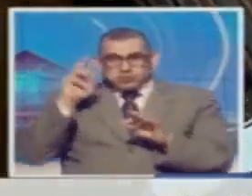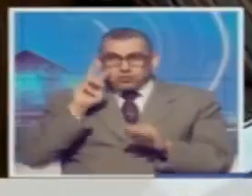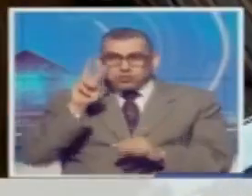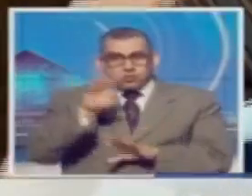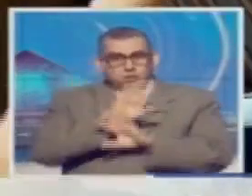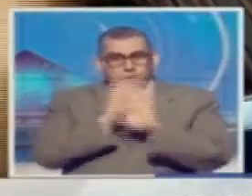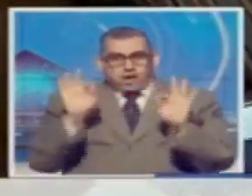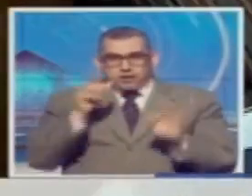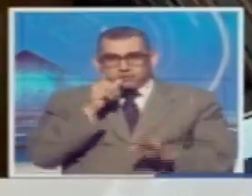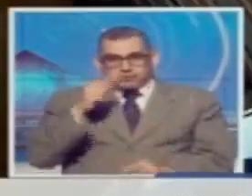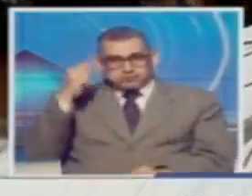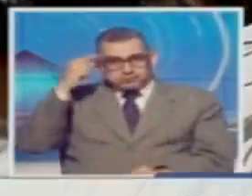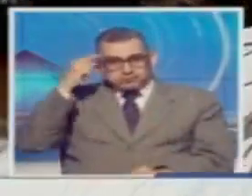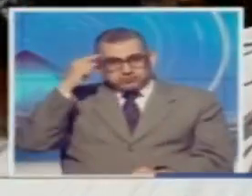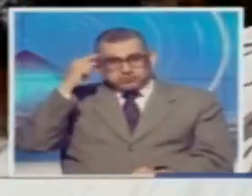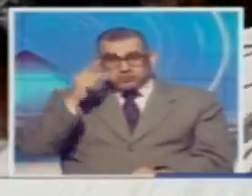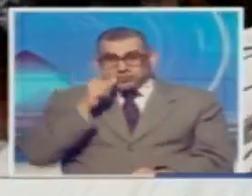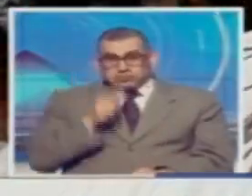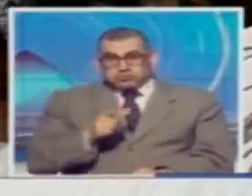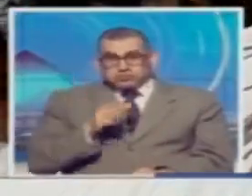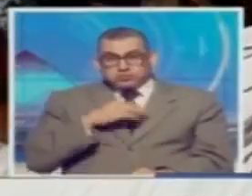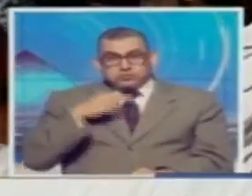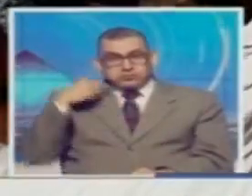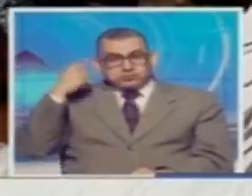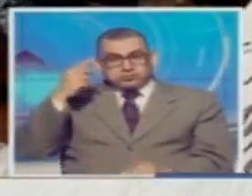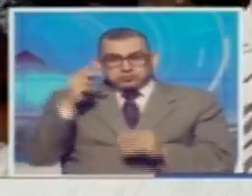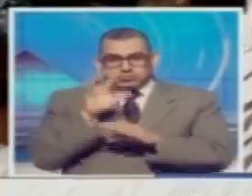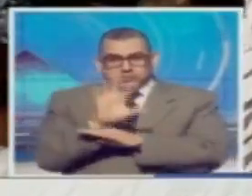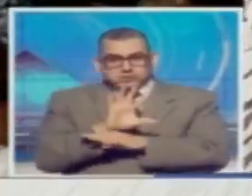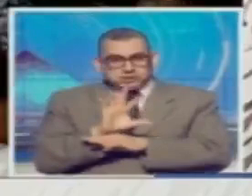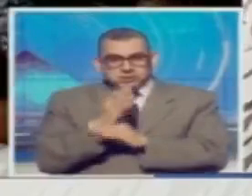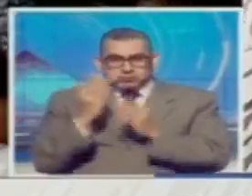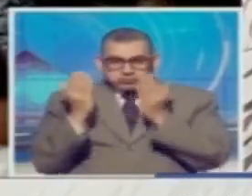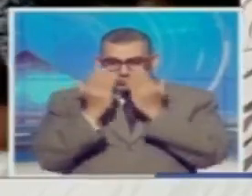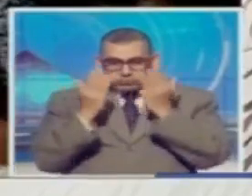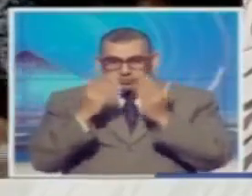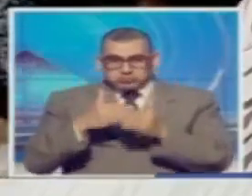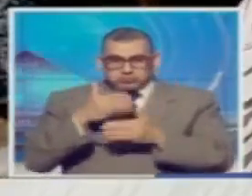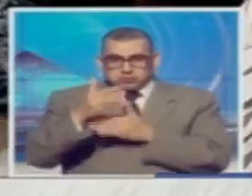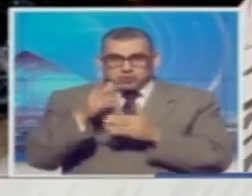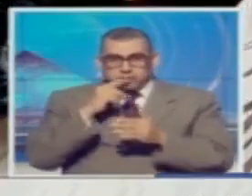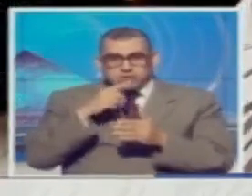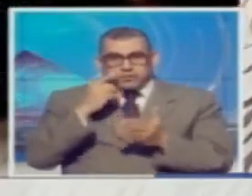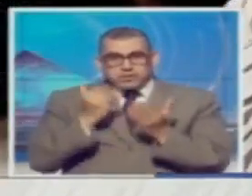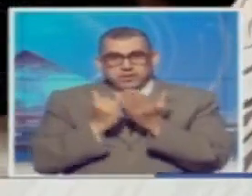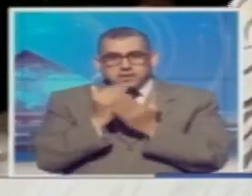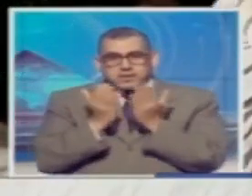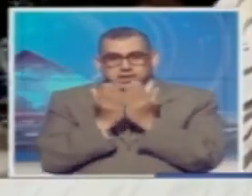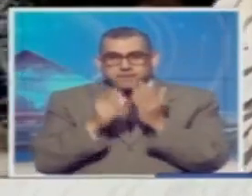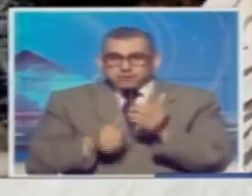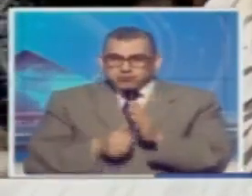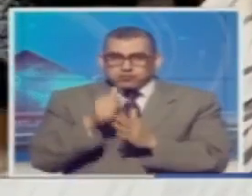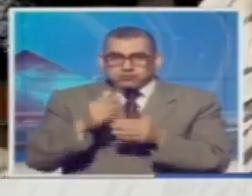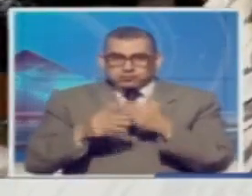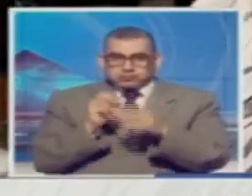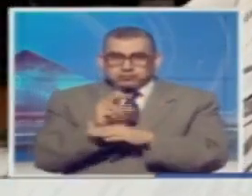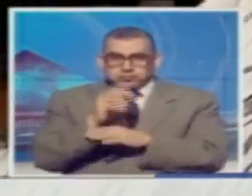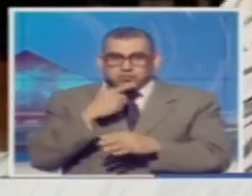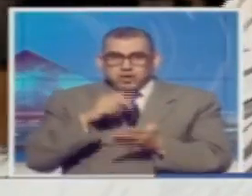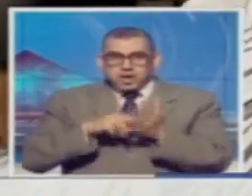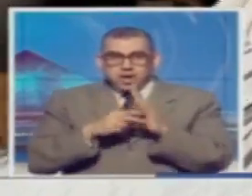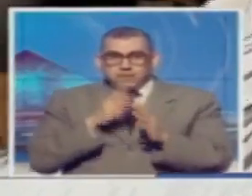حاجة من هنا. لقيتها حاجة تحفيزية للقراءة، بعد كده تنفعهم في الدراسة، حبيت أنمي عندهم مهارة